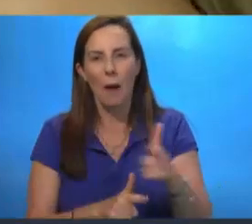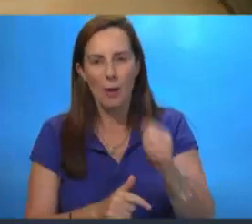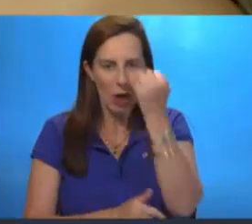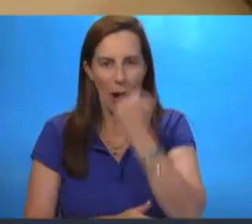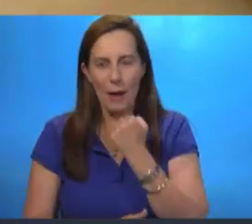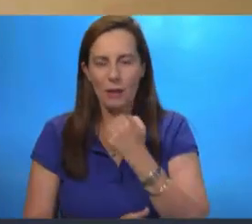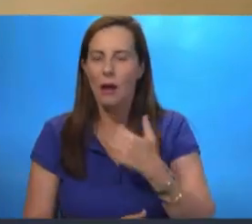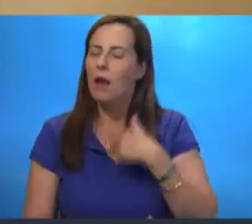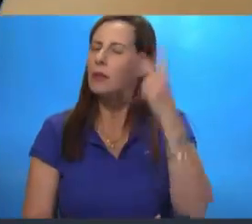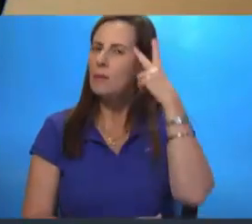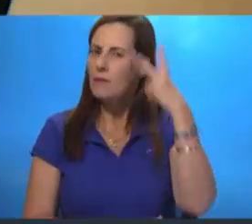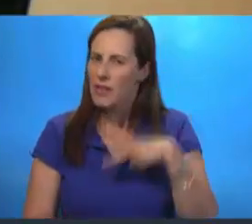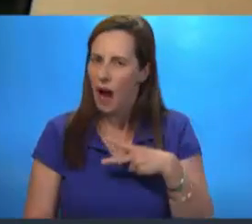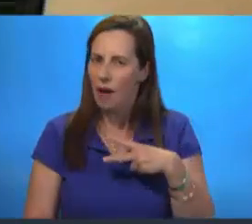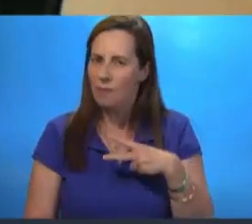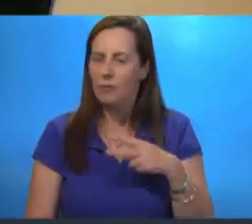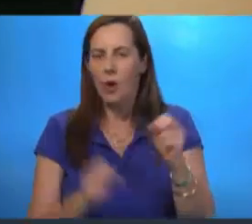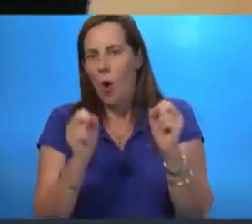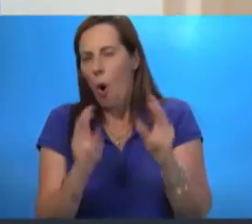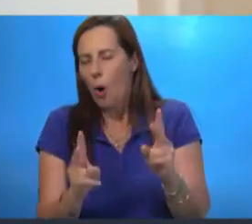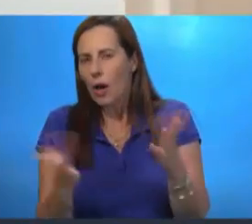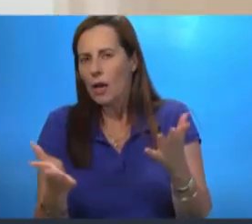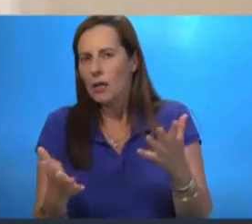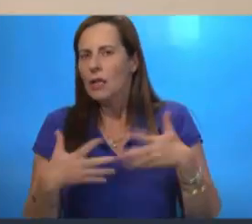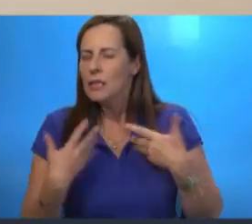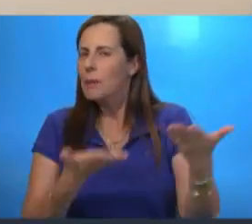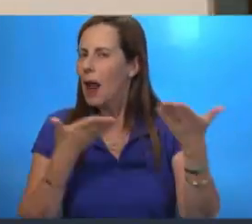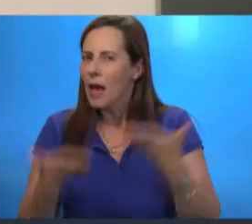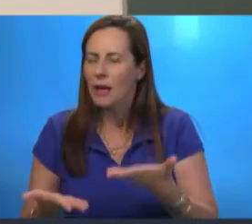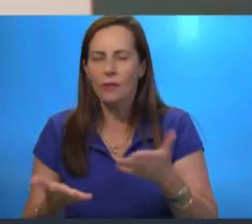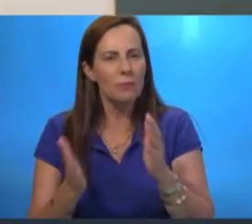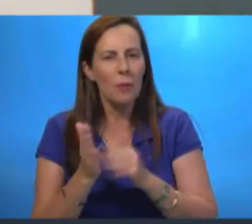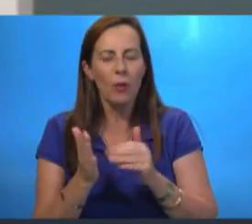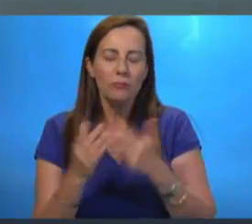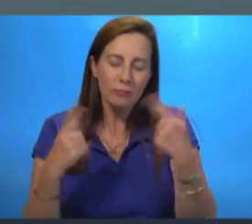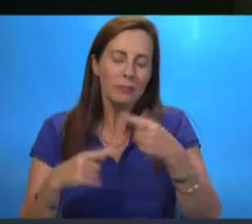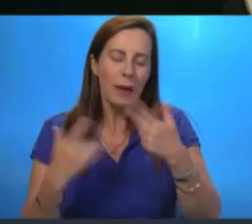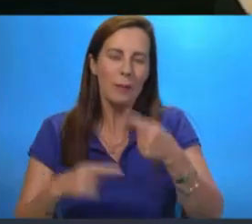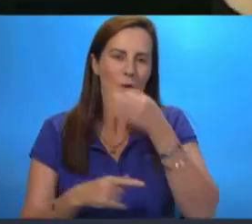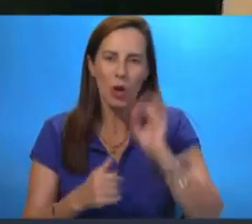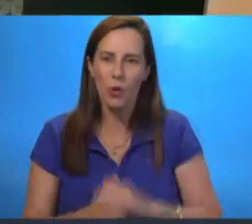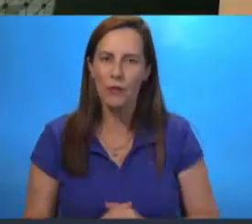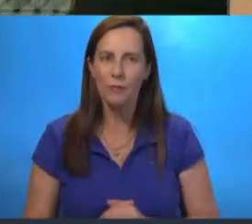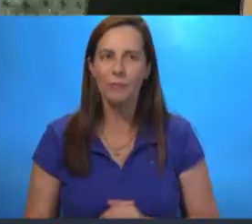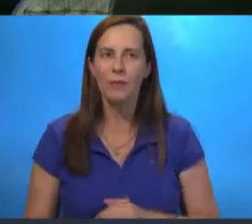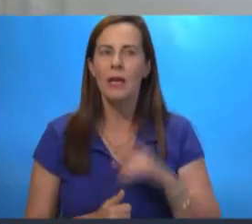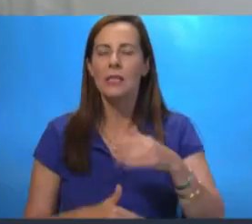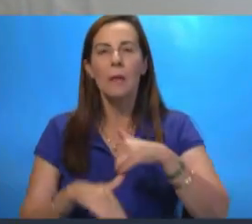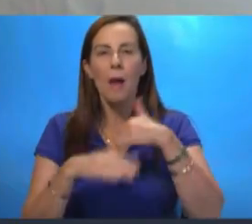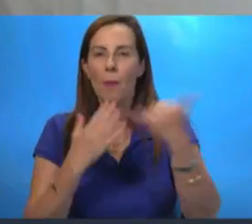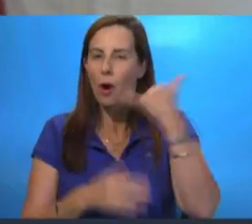אני מבינה. אוקיי, אז נשמח לארח אתכם במועד, בימים טובים יותר. זה מהבוקר